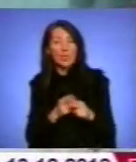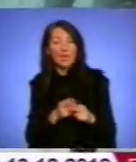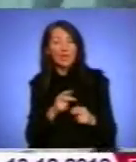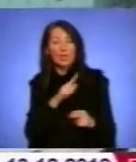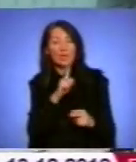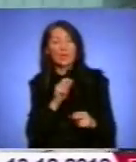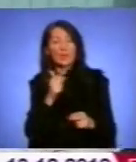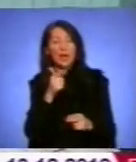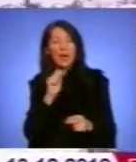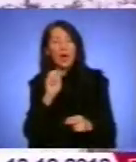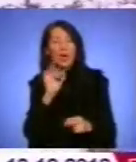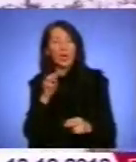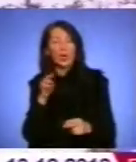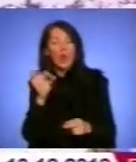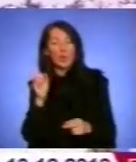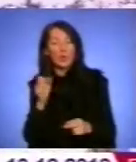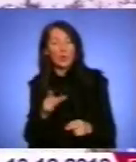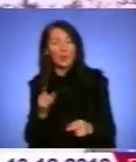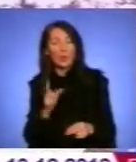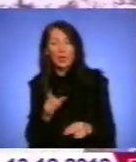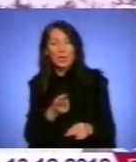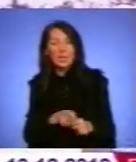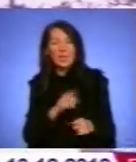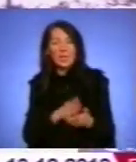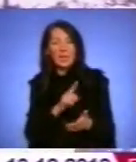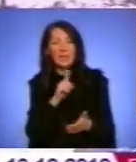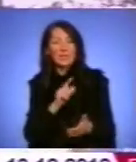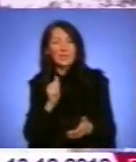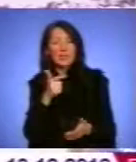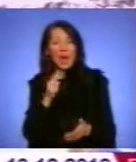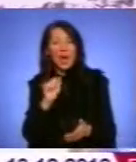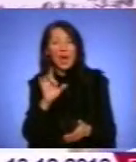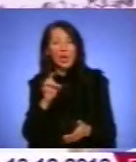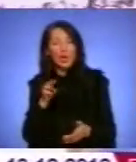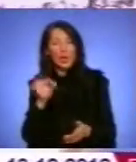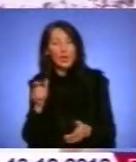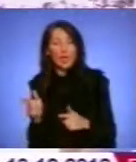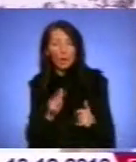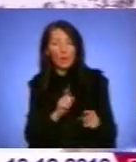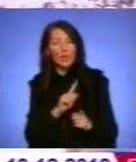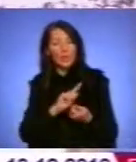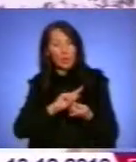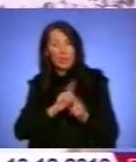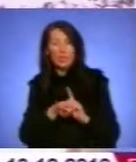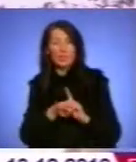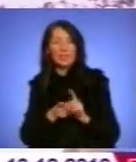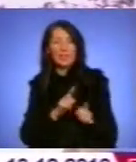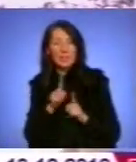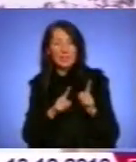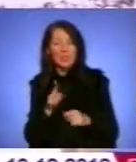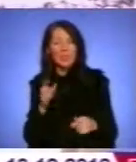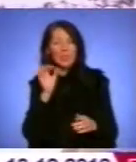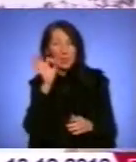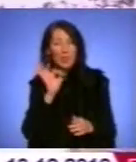починати загартовування пізно. Людина, яка є загартована, вона готова до різноманітних змін температурних і